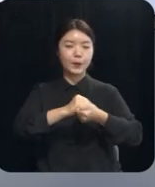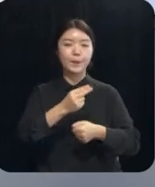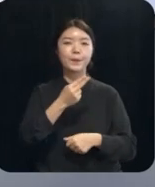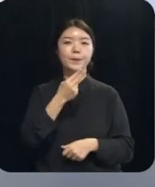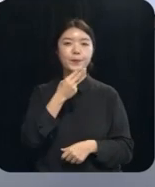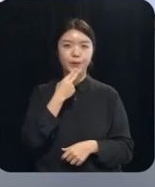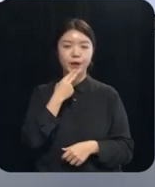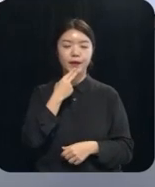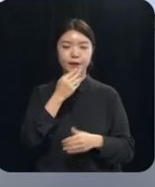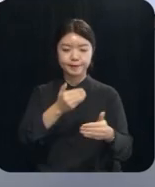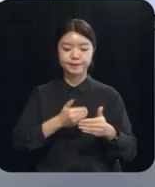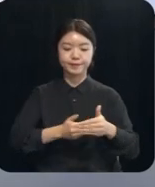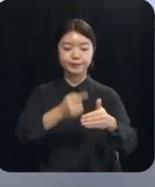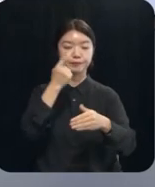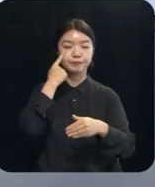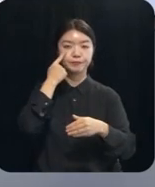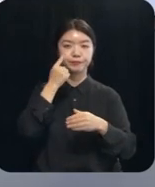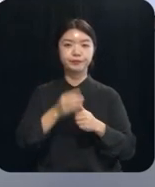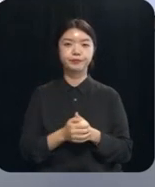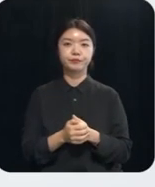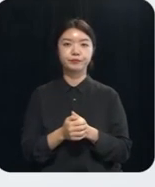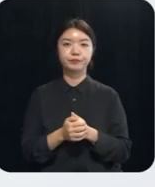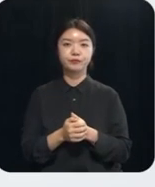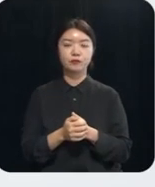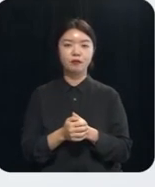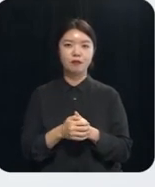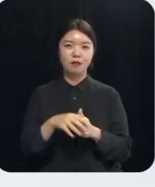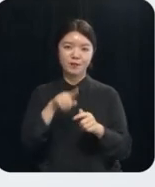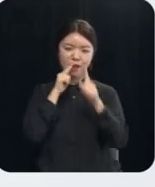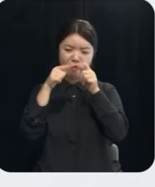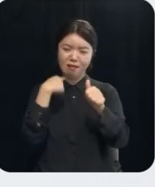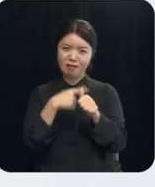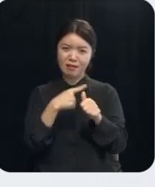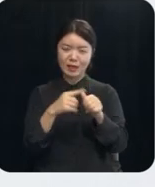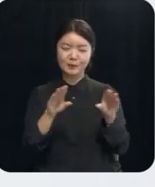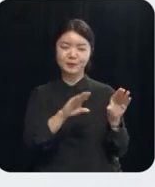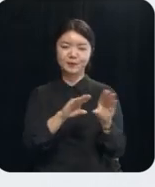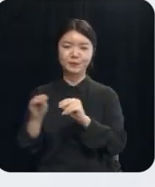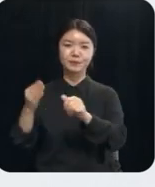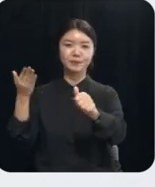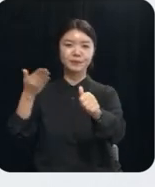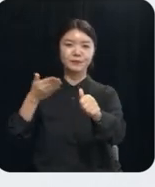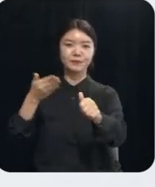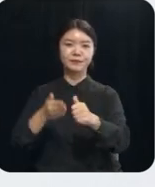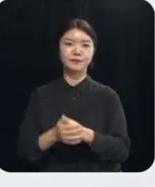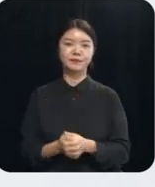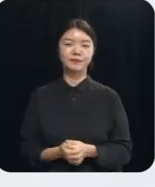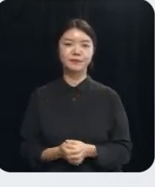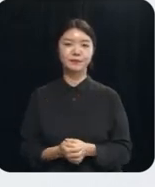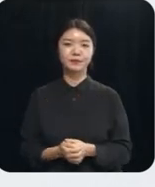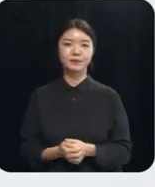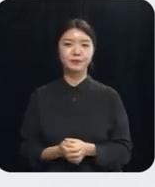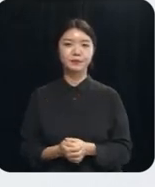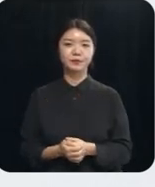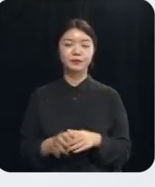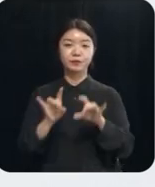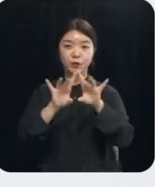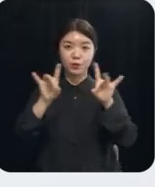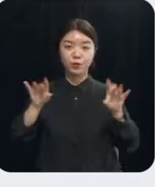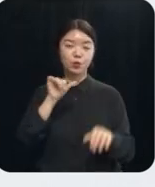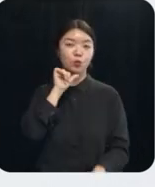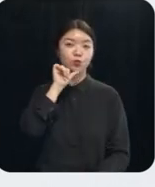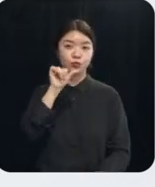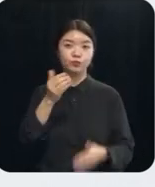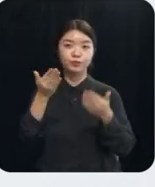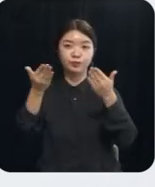않고 진행을 하도록 하겠습니다. 인신성 공격은 삼가주시기를 부탁을 드리겠습니다. 후보별로 역시